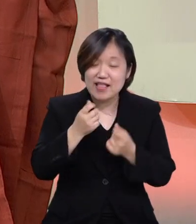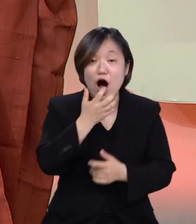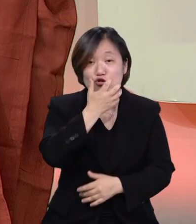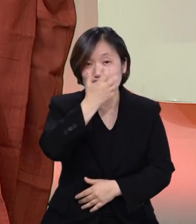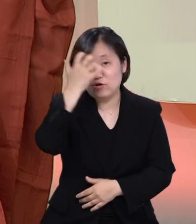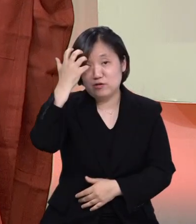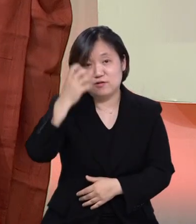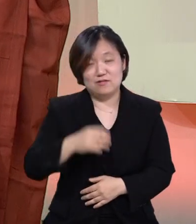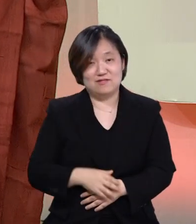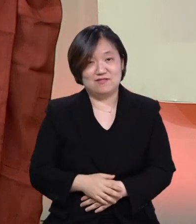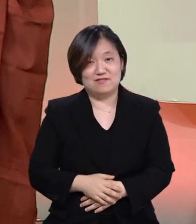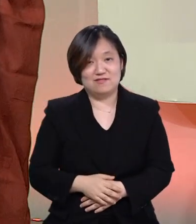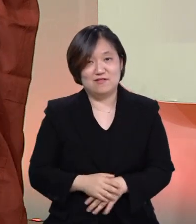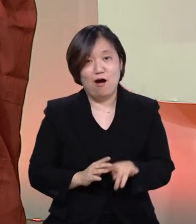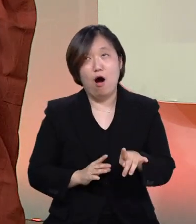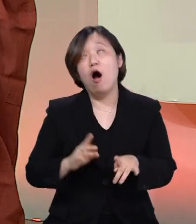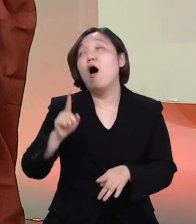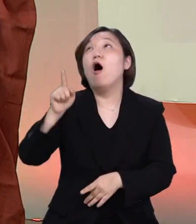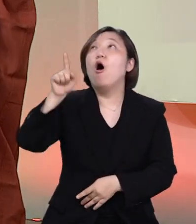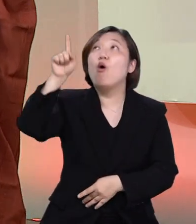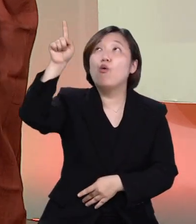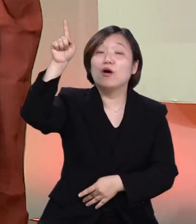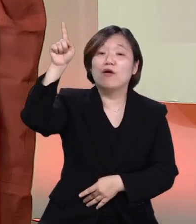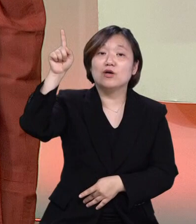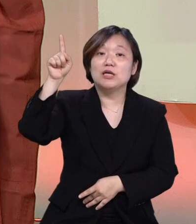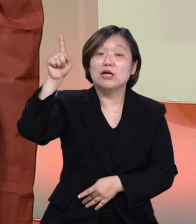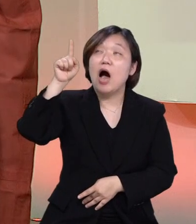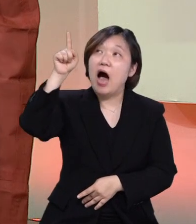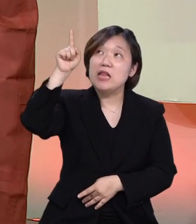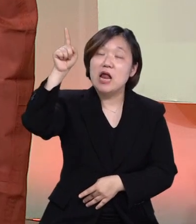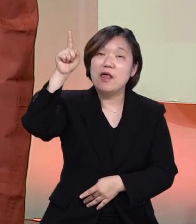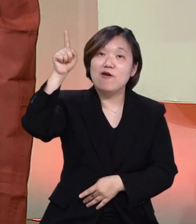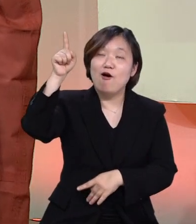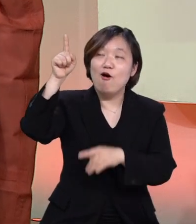기도가 끝날 때쯤에 허공에 공중에서